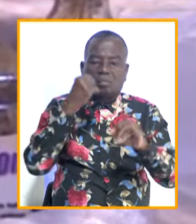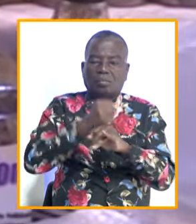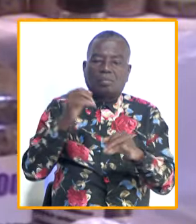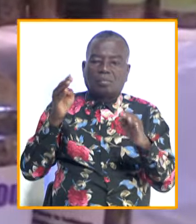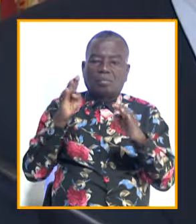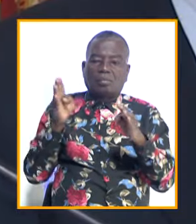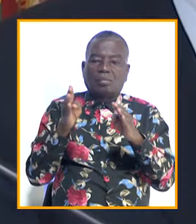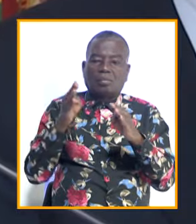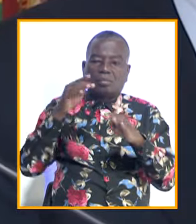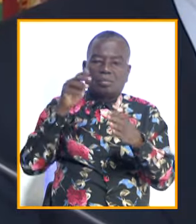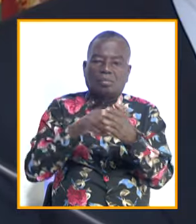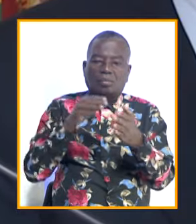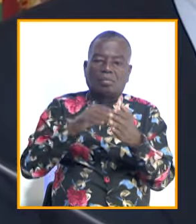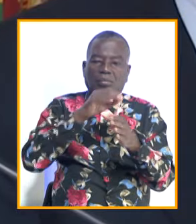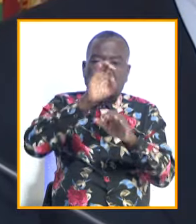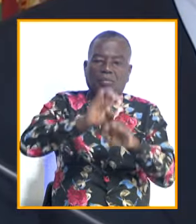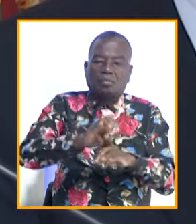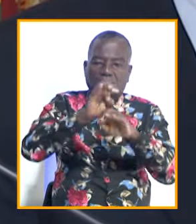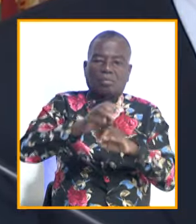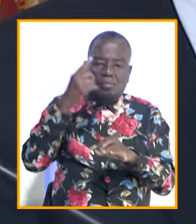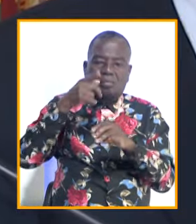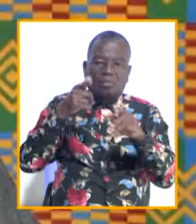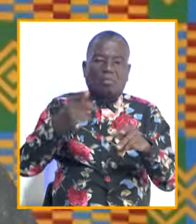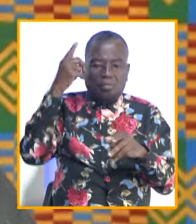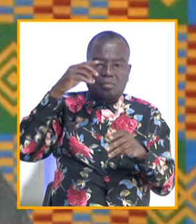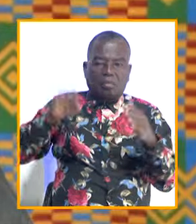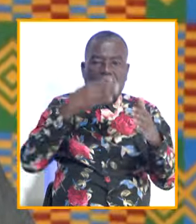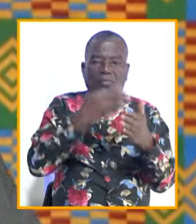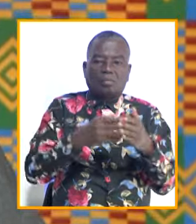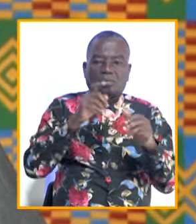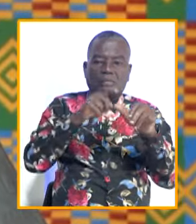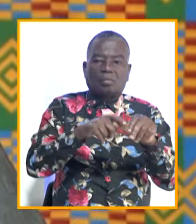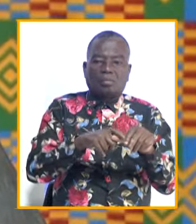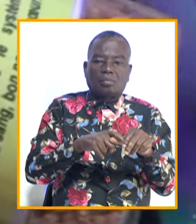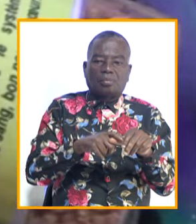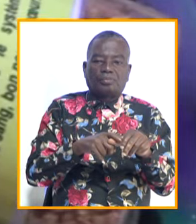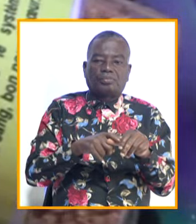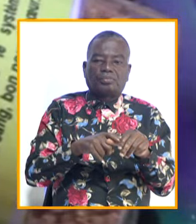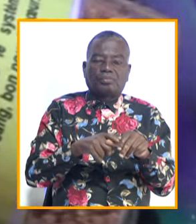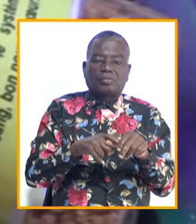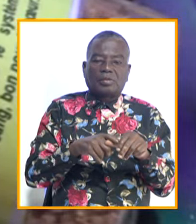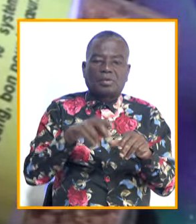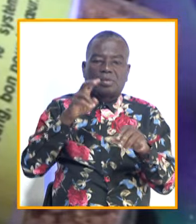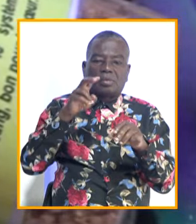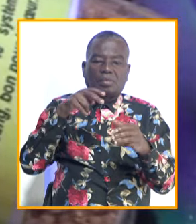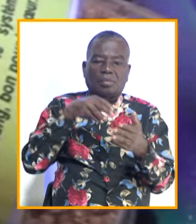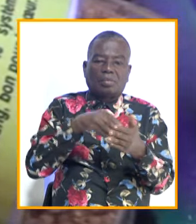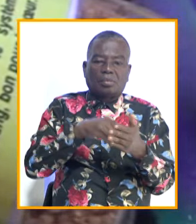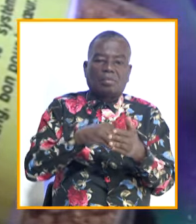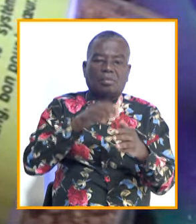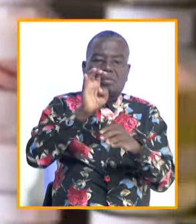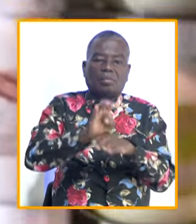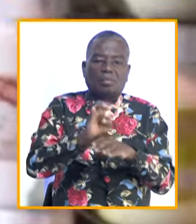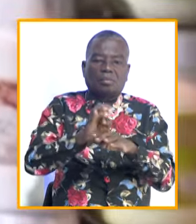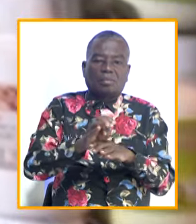médecines traditionnelles, sont là pour apporter la preuve. L'intégration des médecines traditionnelles au système de